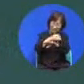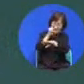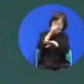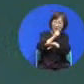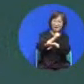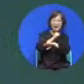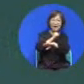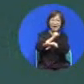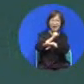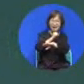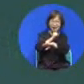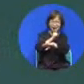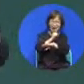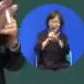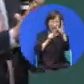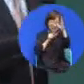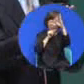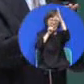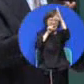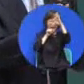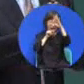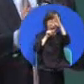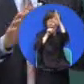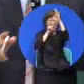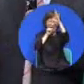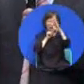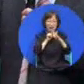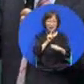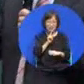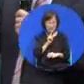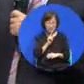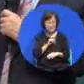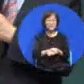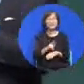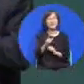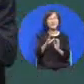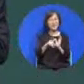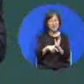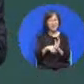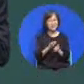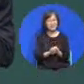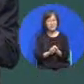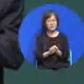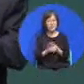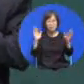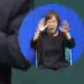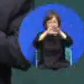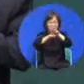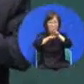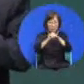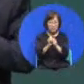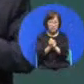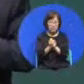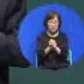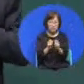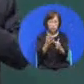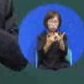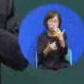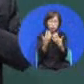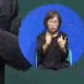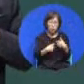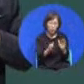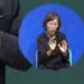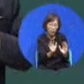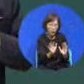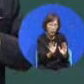The 진짜 베드로가 말이죠. 북쪽에 있다가 새벽쯤 돼서 그 아니 이 사람 그 이 예수 그 제자다 이렇게 하니까